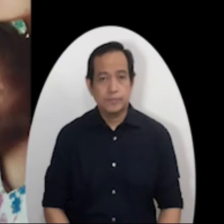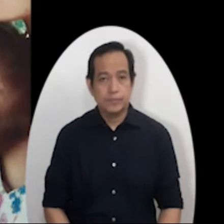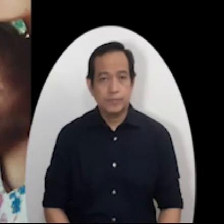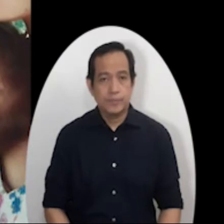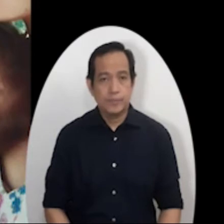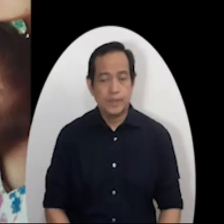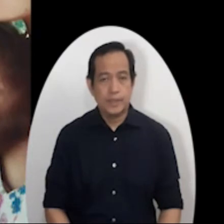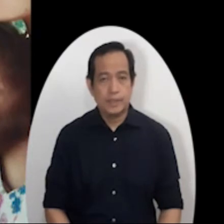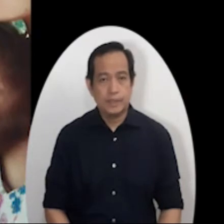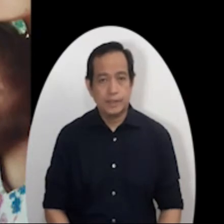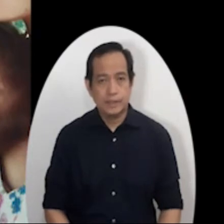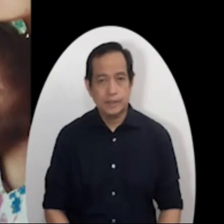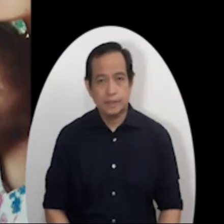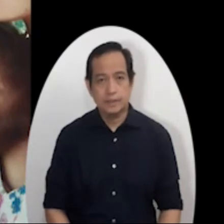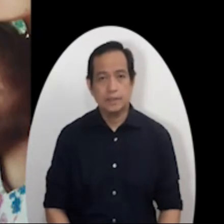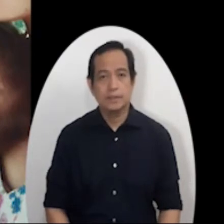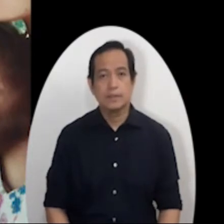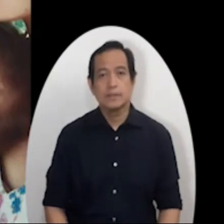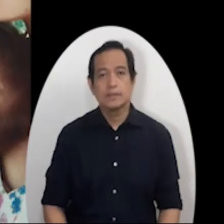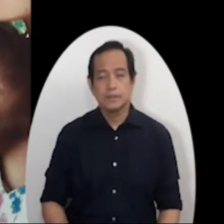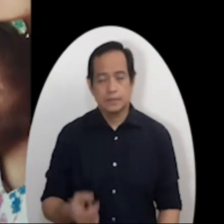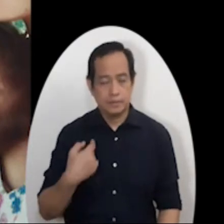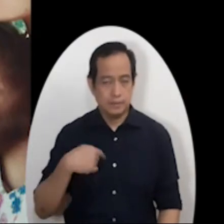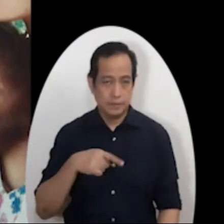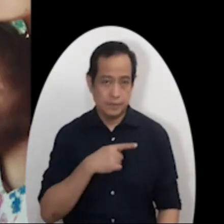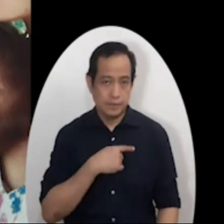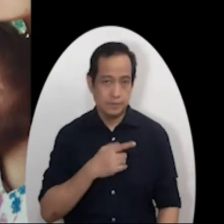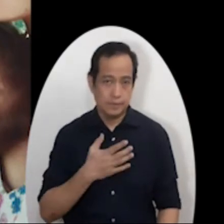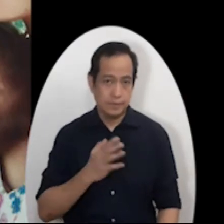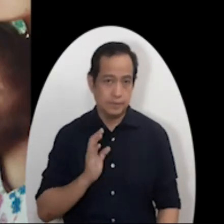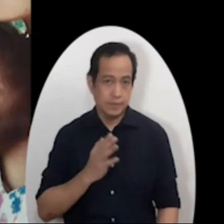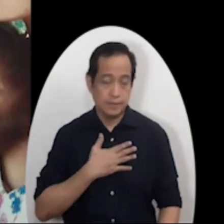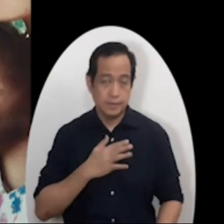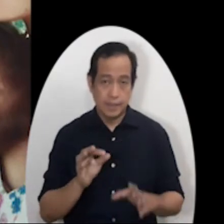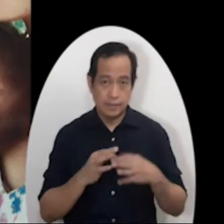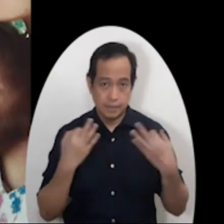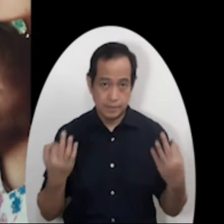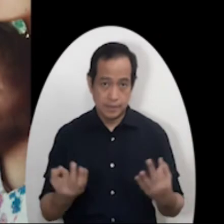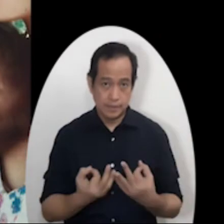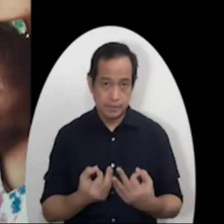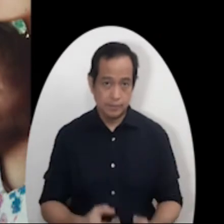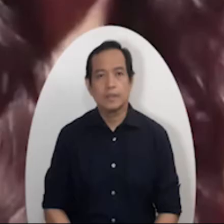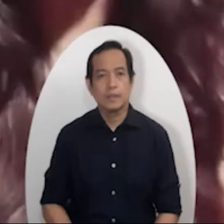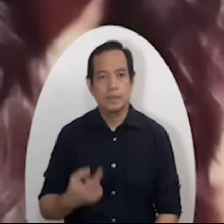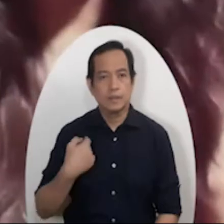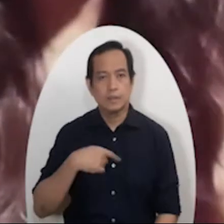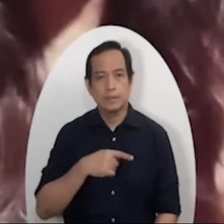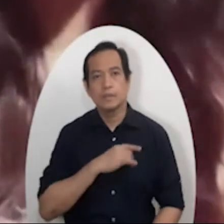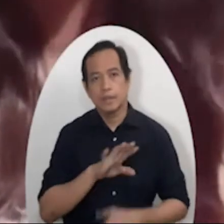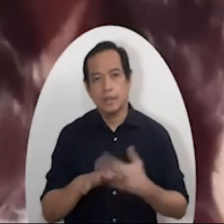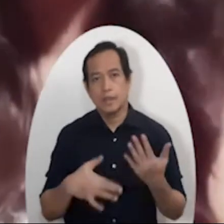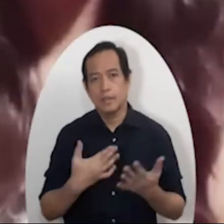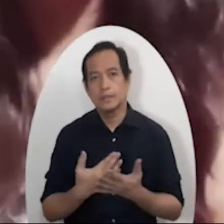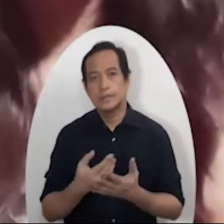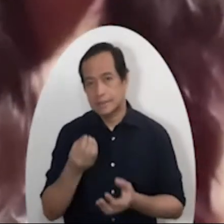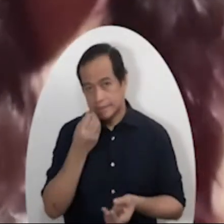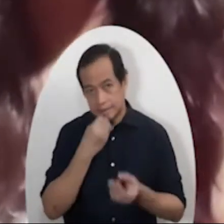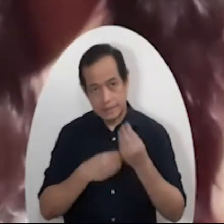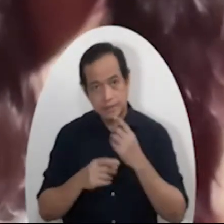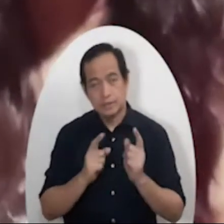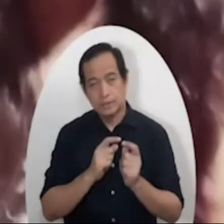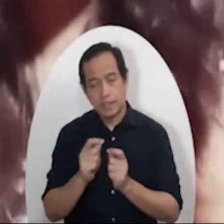makitungo sa ibang tao. Ito ay sapagkat ang mata ay ang unang-una nating nakikita sa ating mga mukha at kung